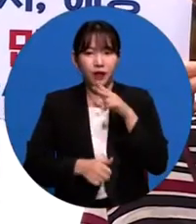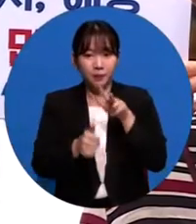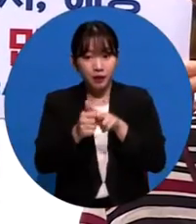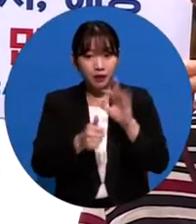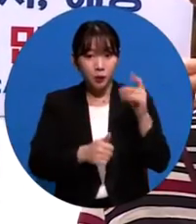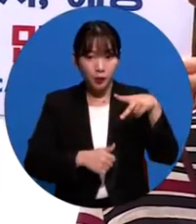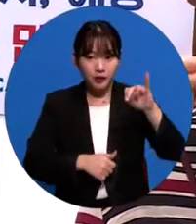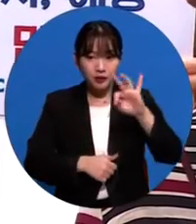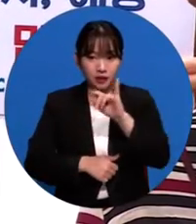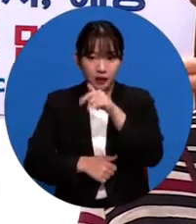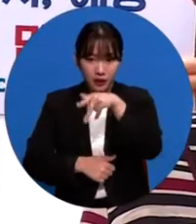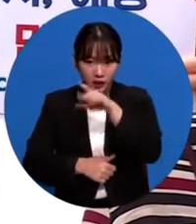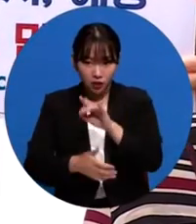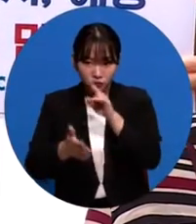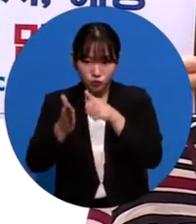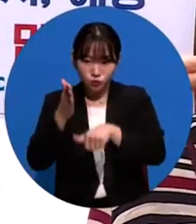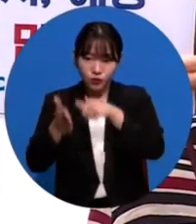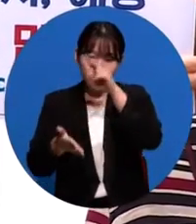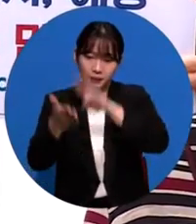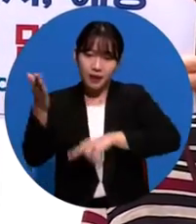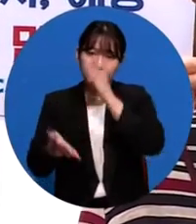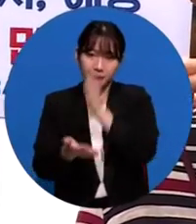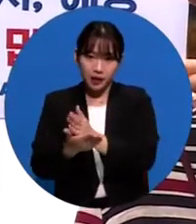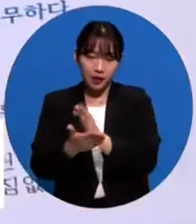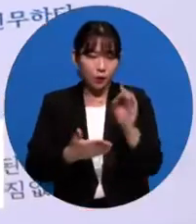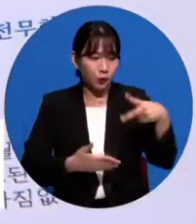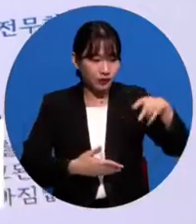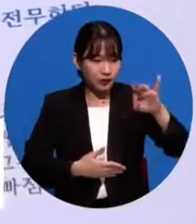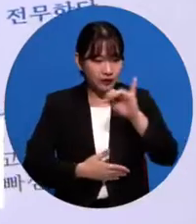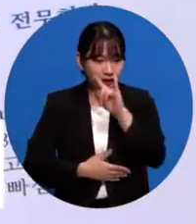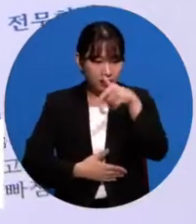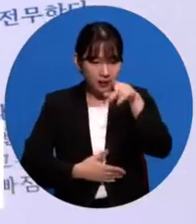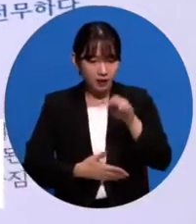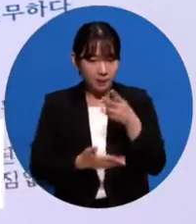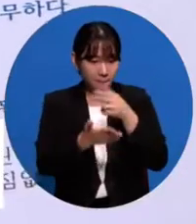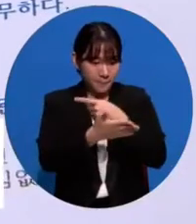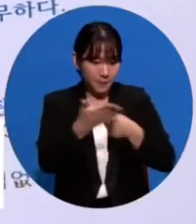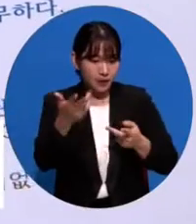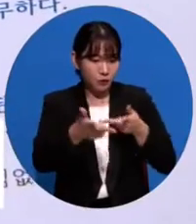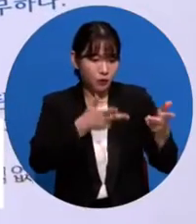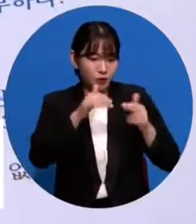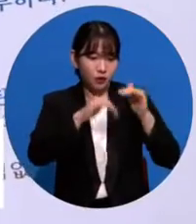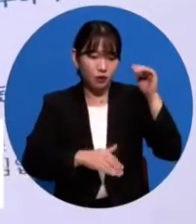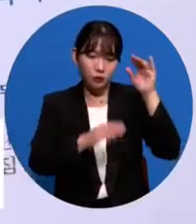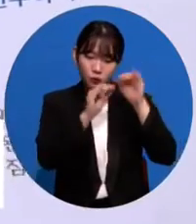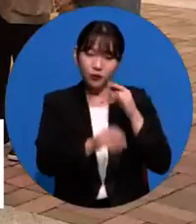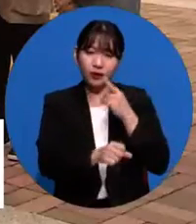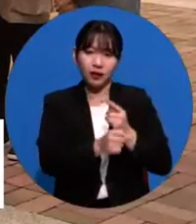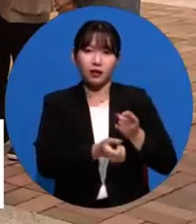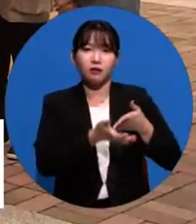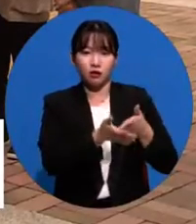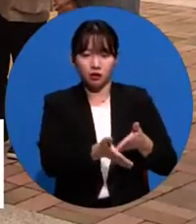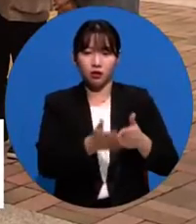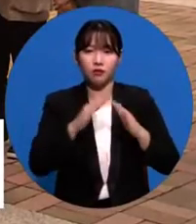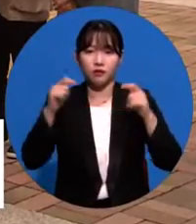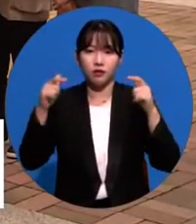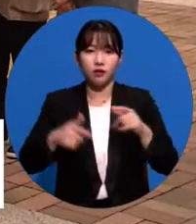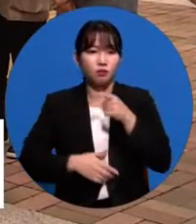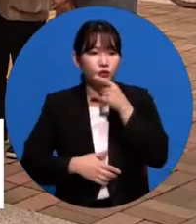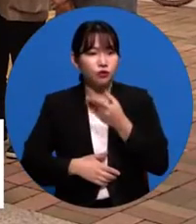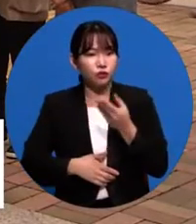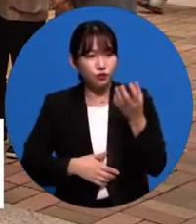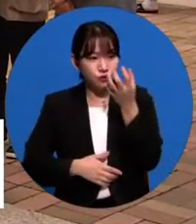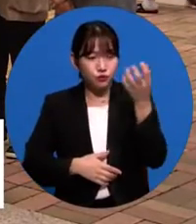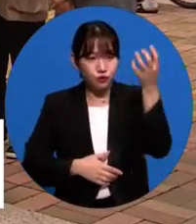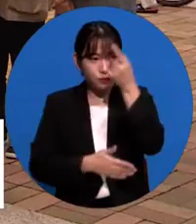마트에는 옥시 애경 제품의 퇴출을, 옥시 애경 측에는 피해 조정안 동의를 촉구했습니다. 전남에서는 가습기